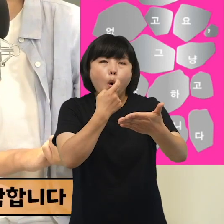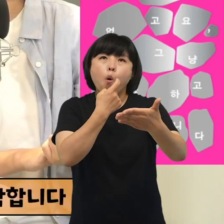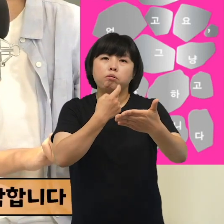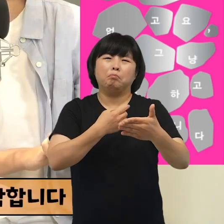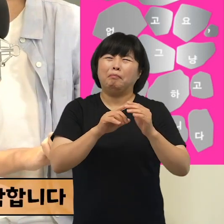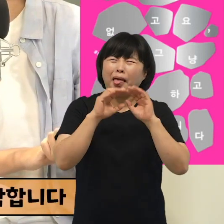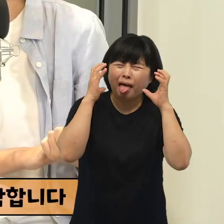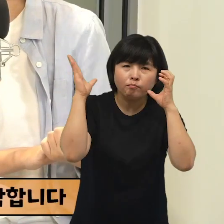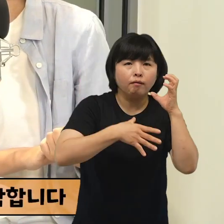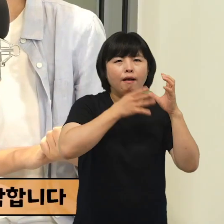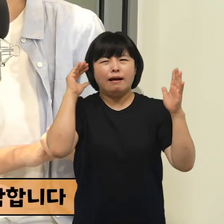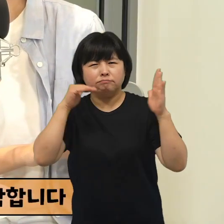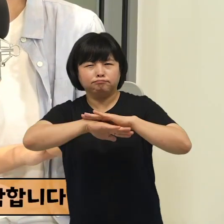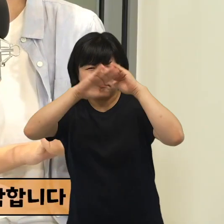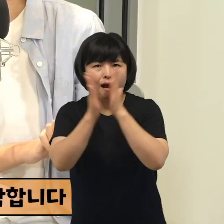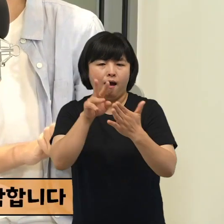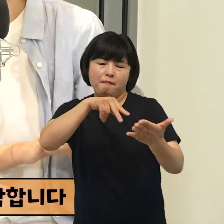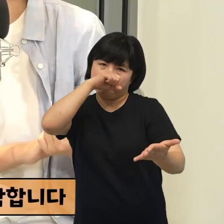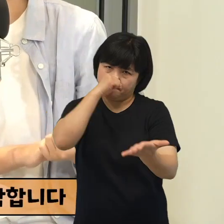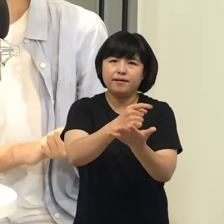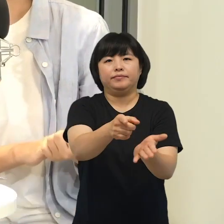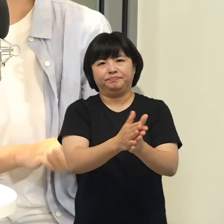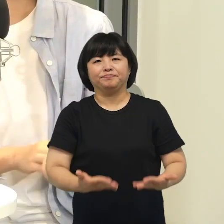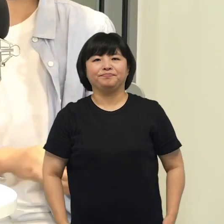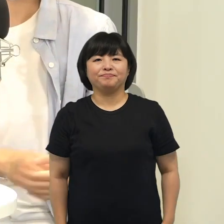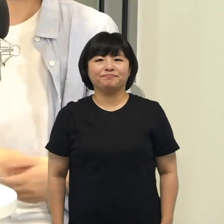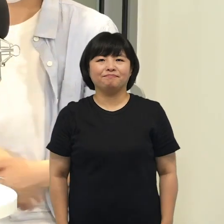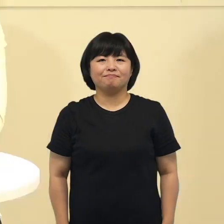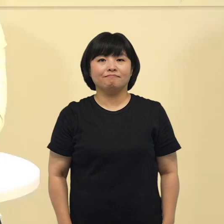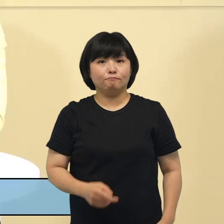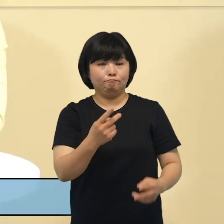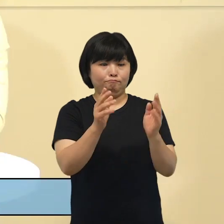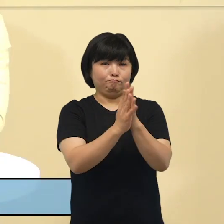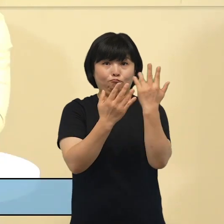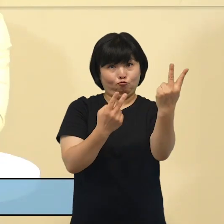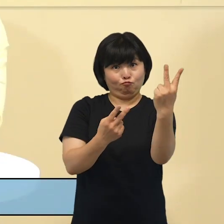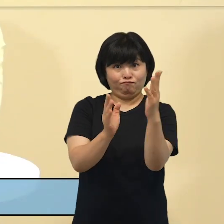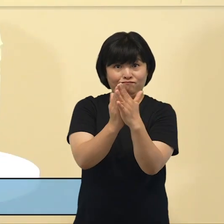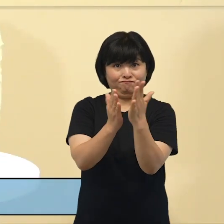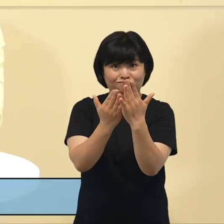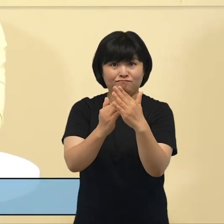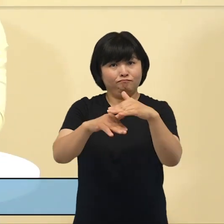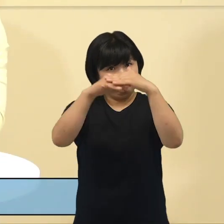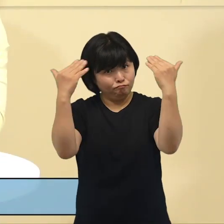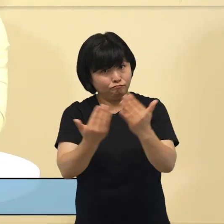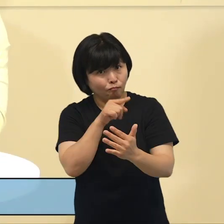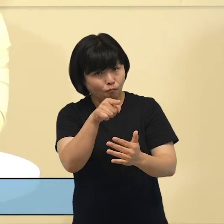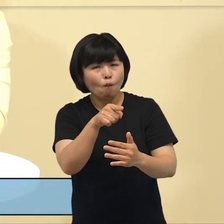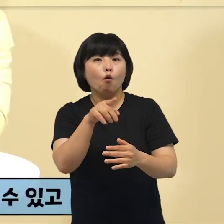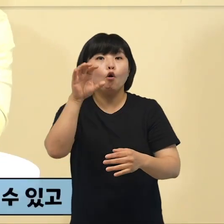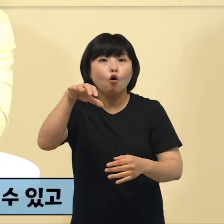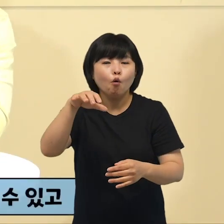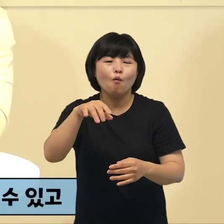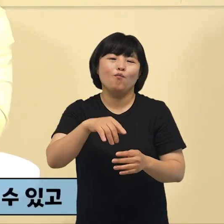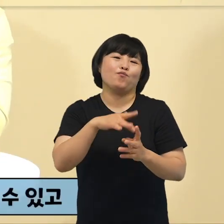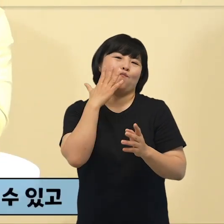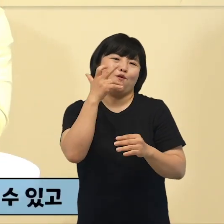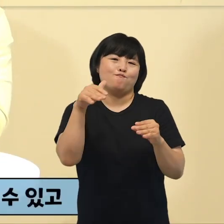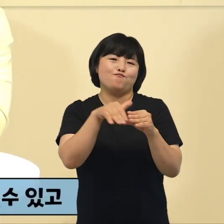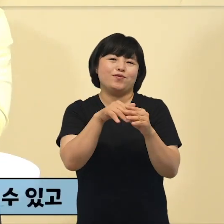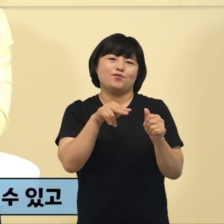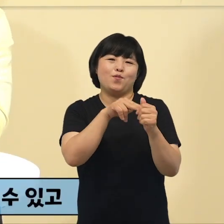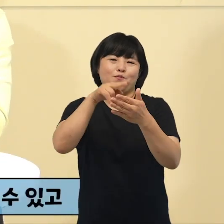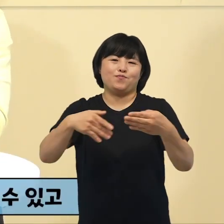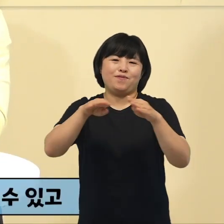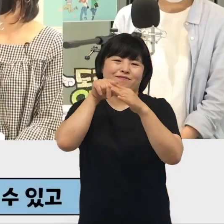때문에 남녀노소 읽기 좋은 책이라고 생각합니다. 이 두 책들은 전부